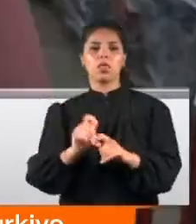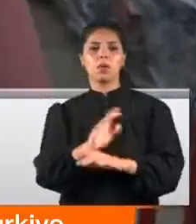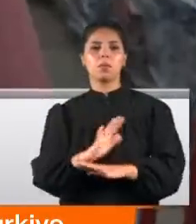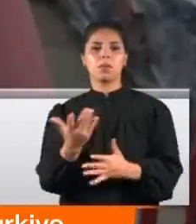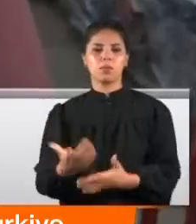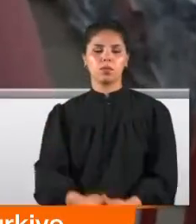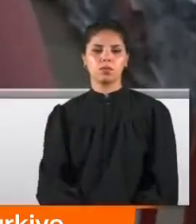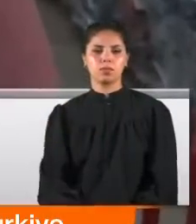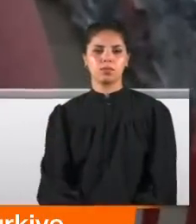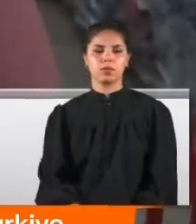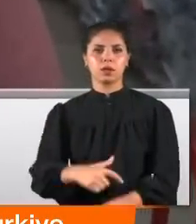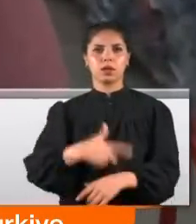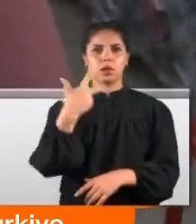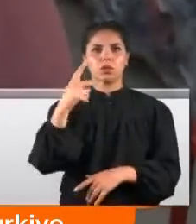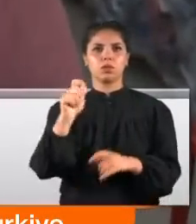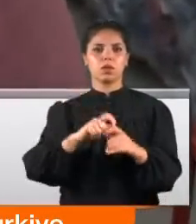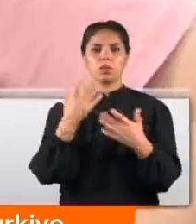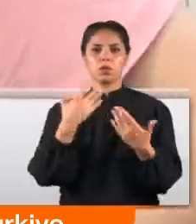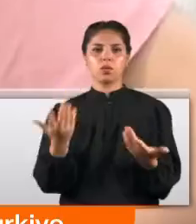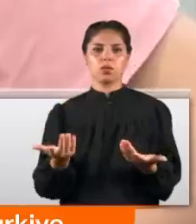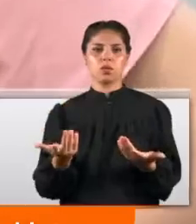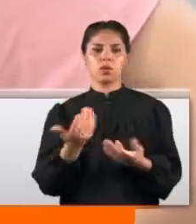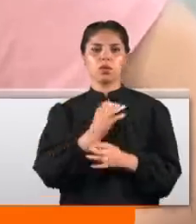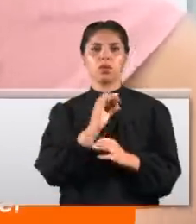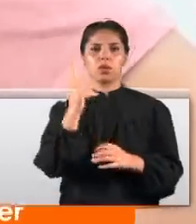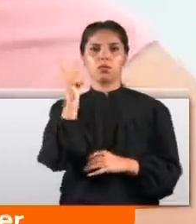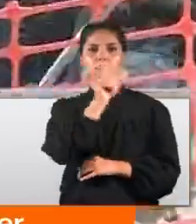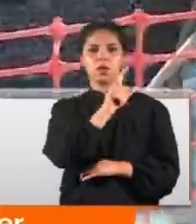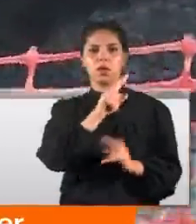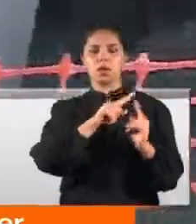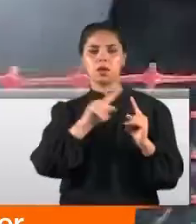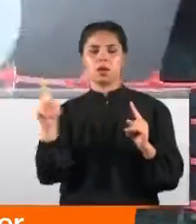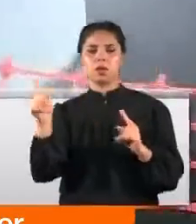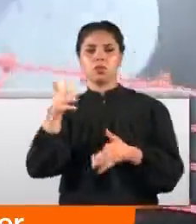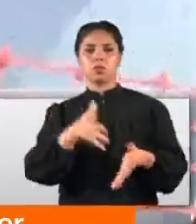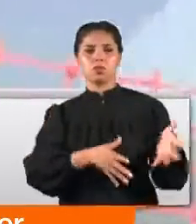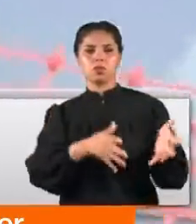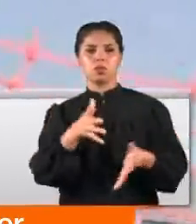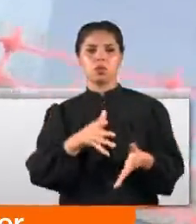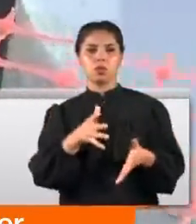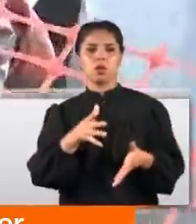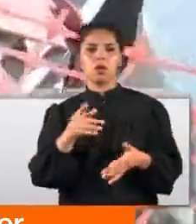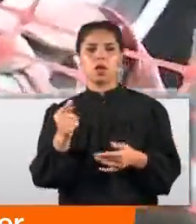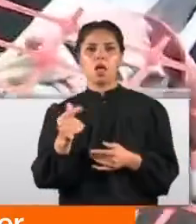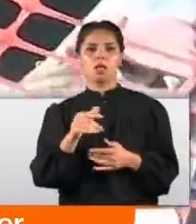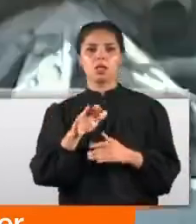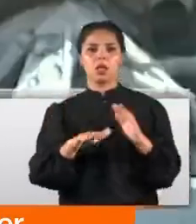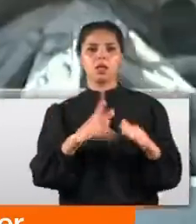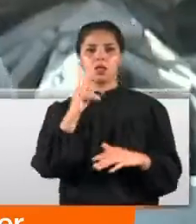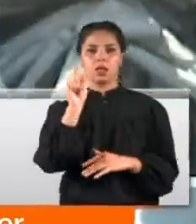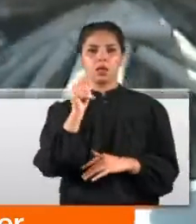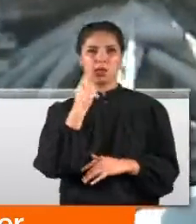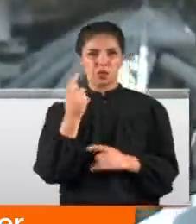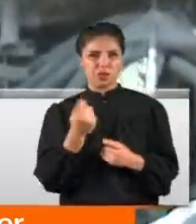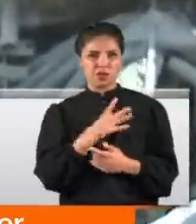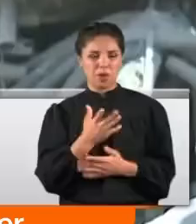başlattı. Şu anda saat 3 ama bir çalışma yok. Yok. Tam bir aydan beri şu sokaktan şuraya kadar gelebildiler. 2 günde yapılacak olan